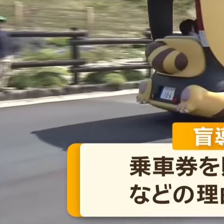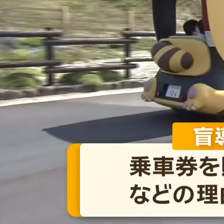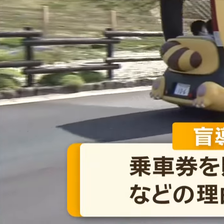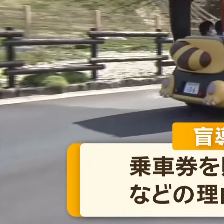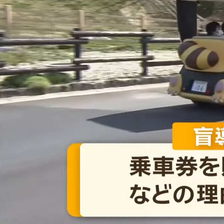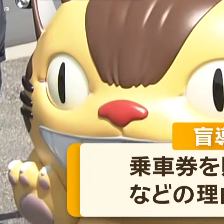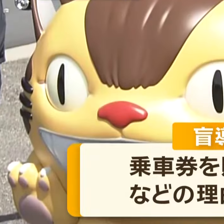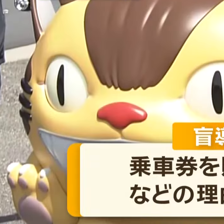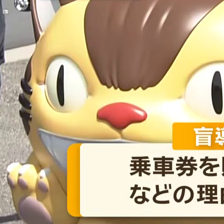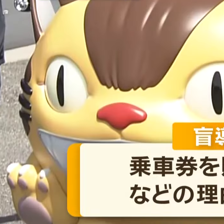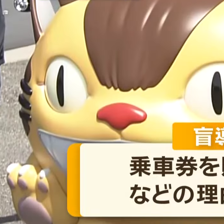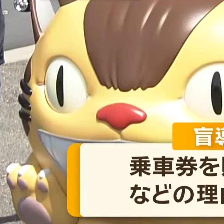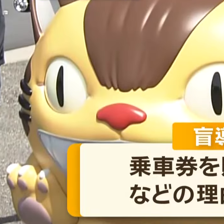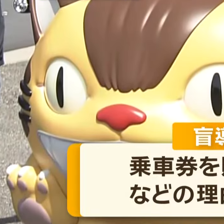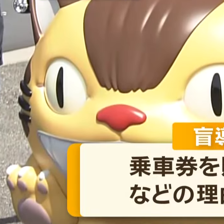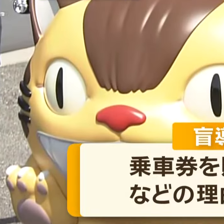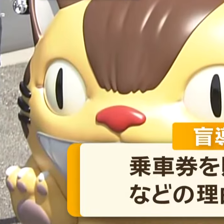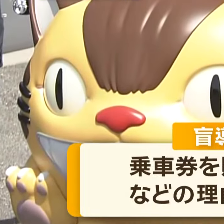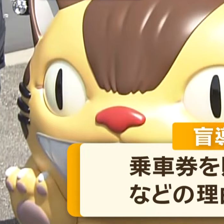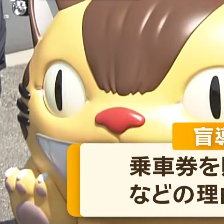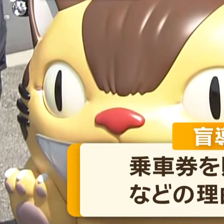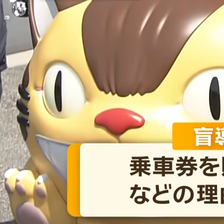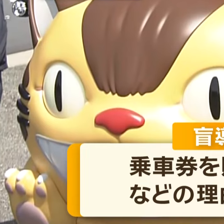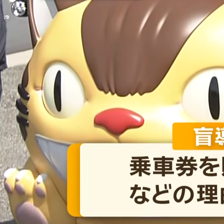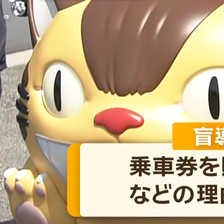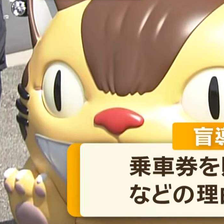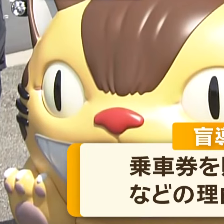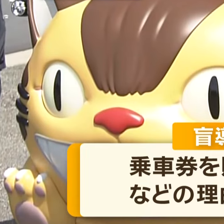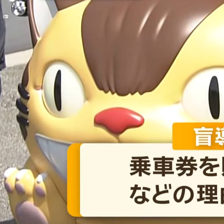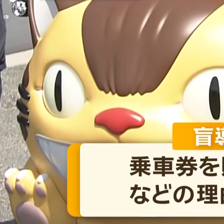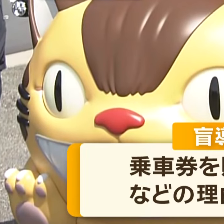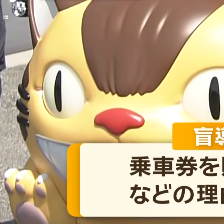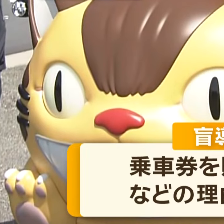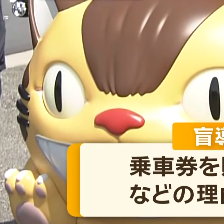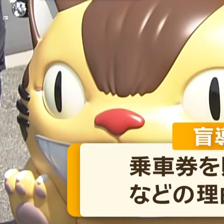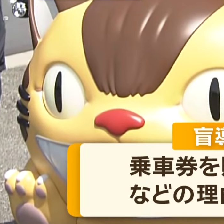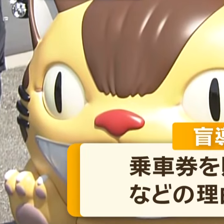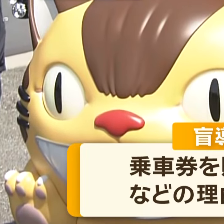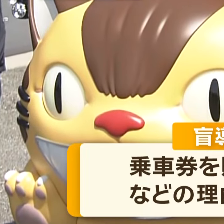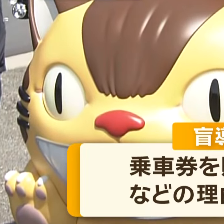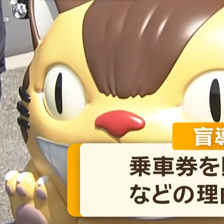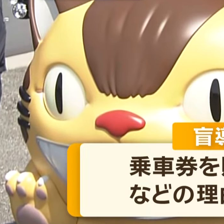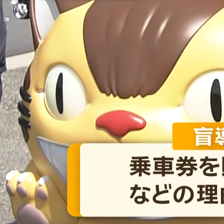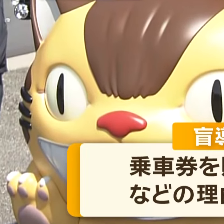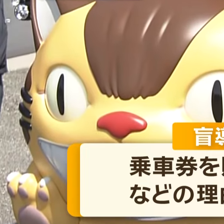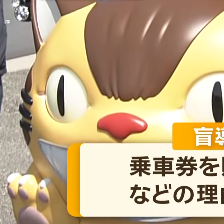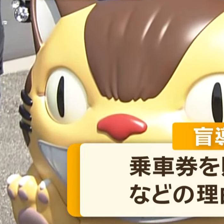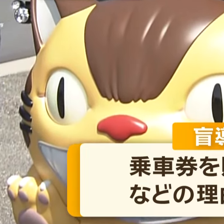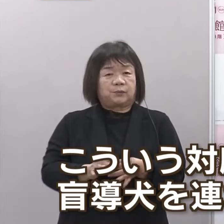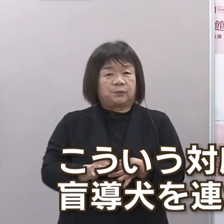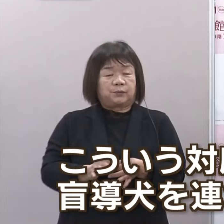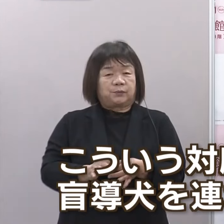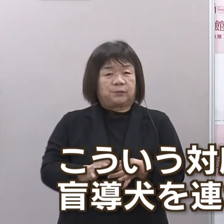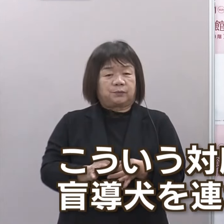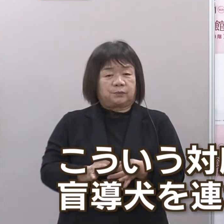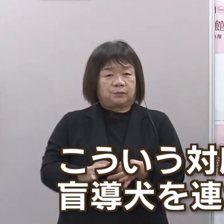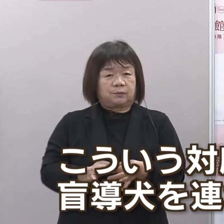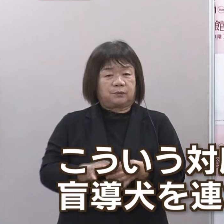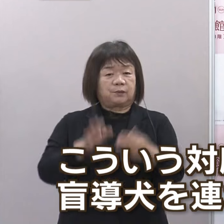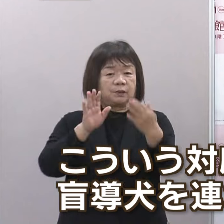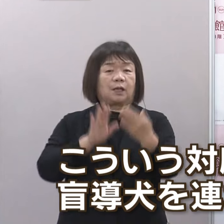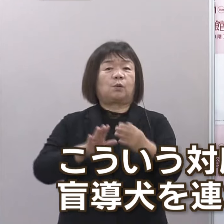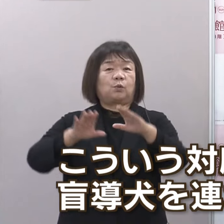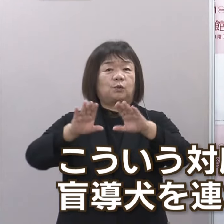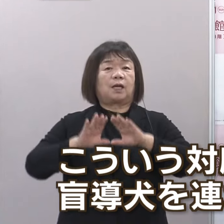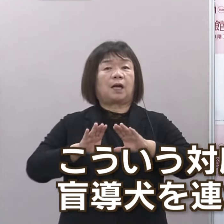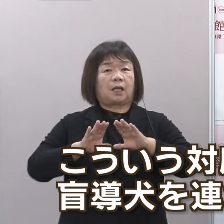に囲いがないなどの理由でスタッフから乗車を断られていたことが分かりました。 こういう対応を受けられたこ